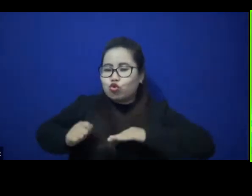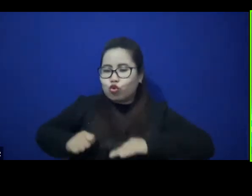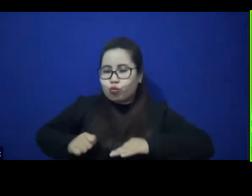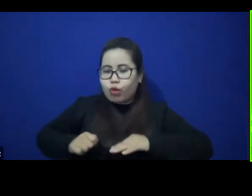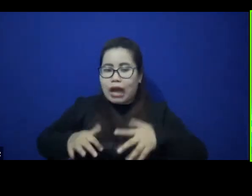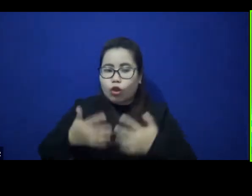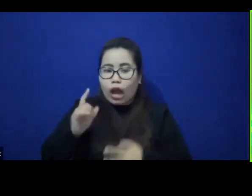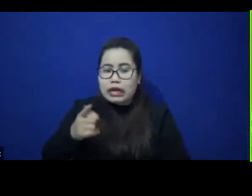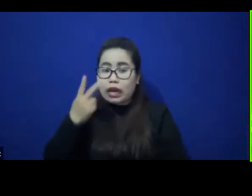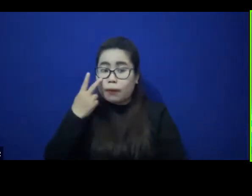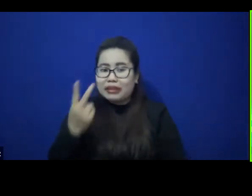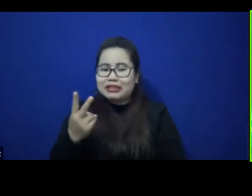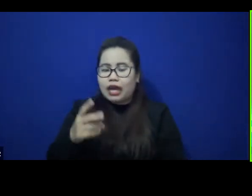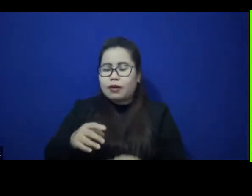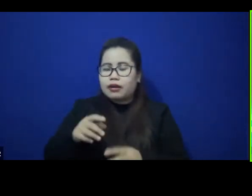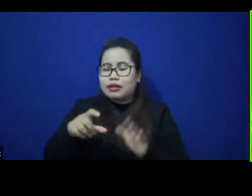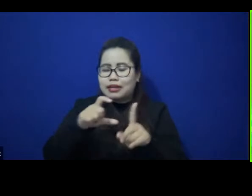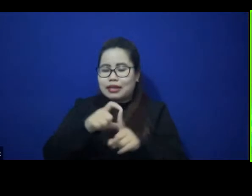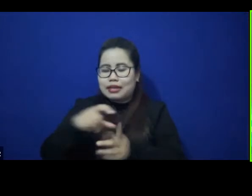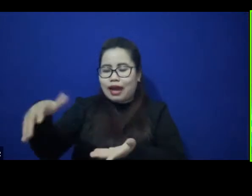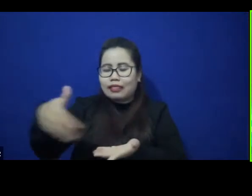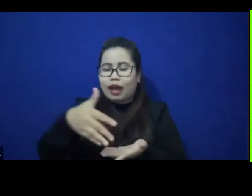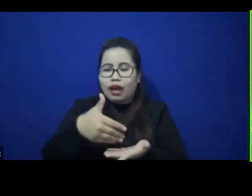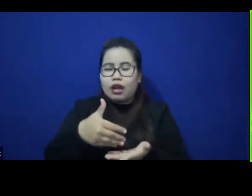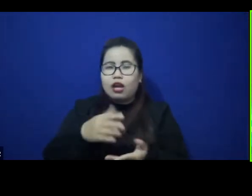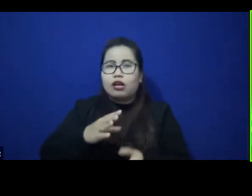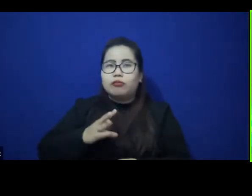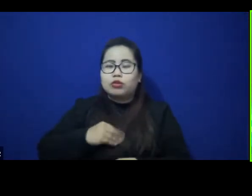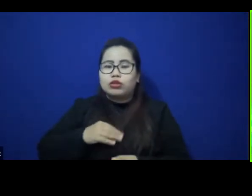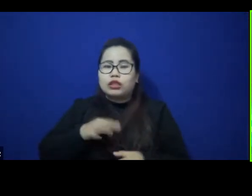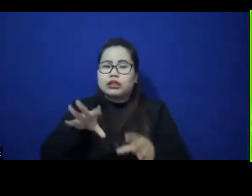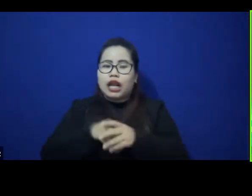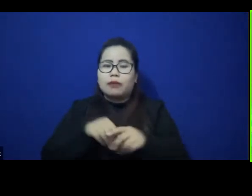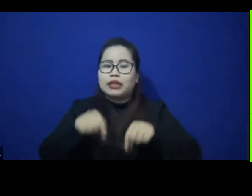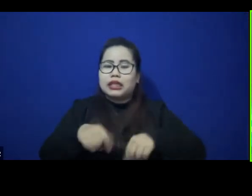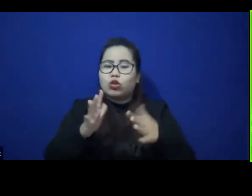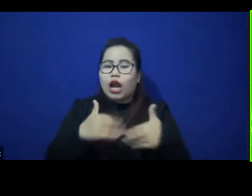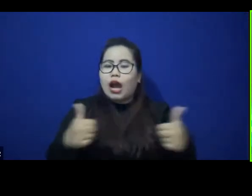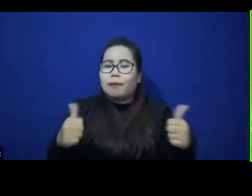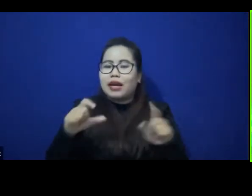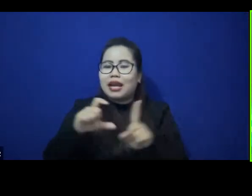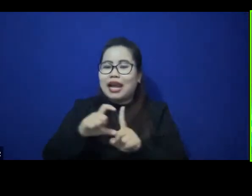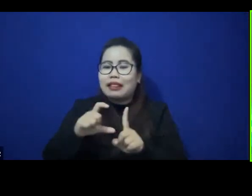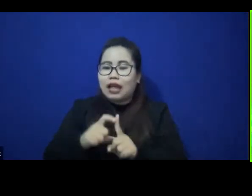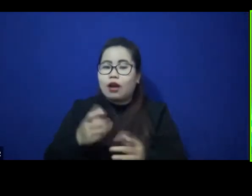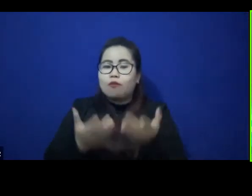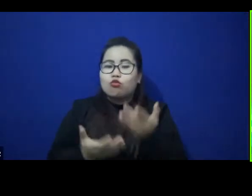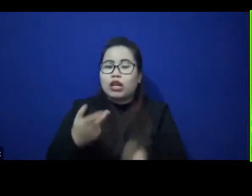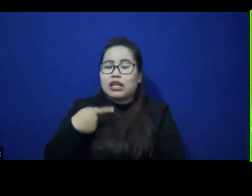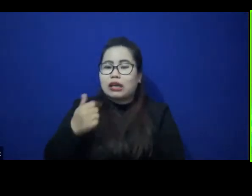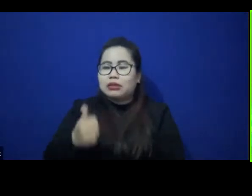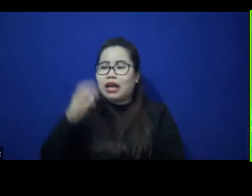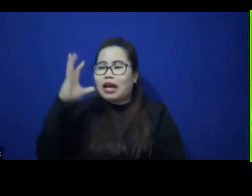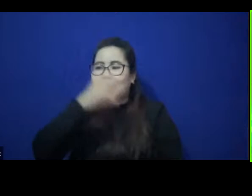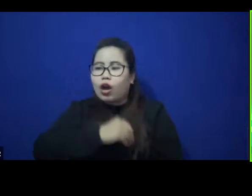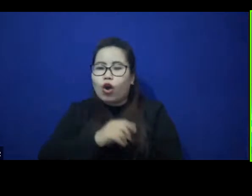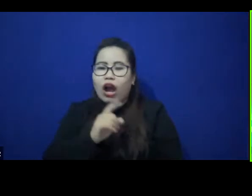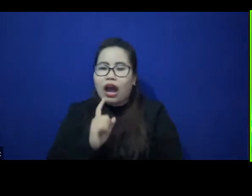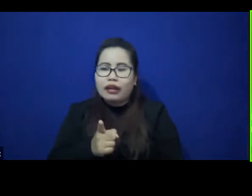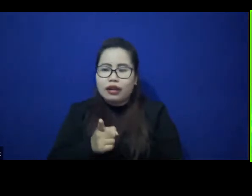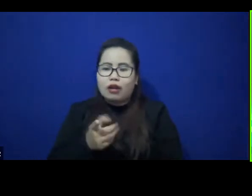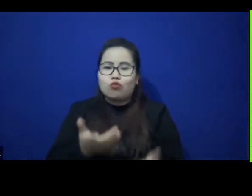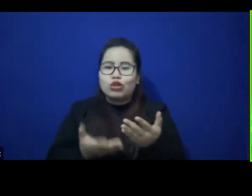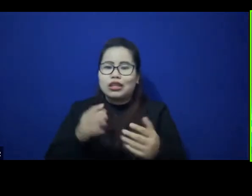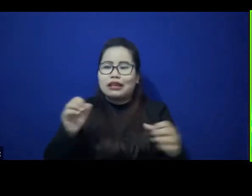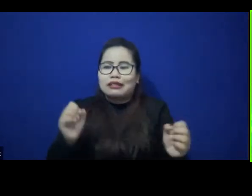data keamanan data dalam hal ini sorry jadi sebagaimana kita ketahui ada semacam deadlock yang